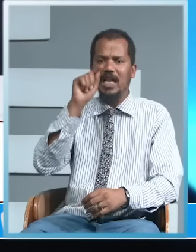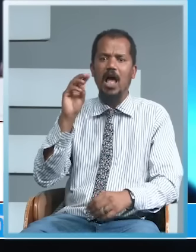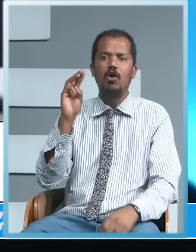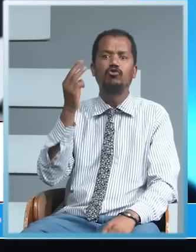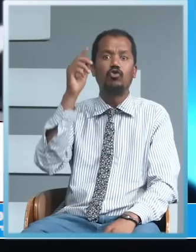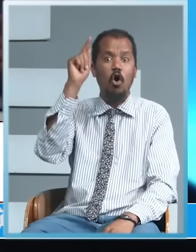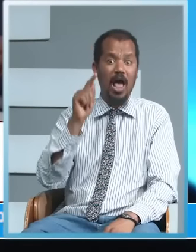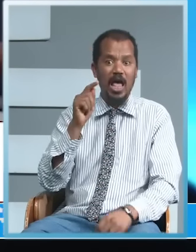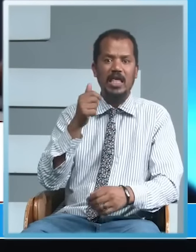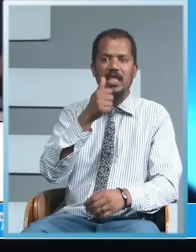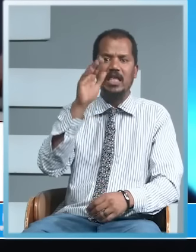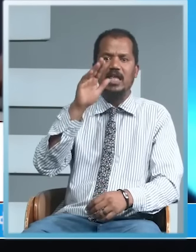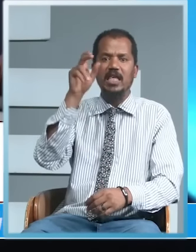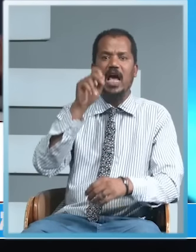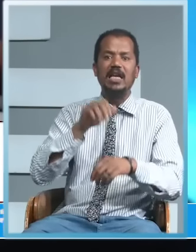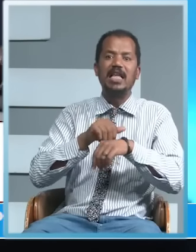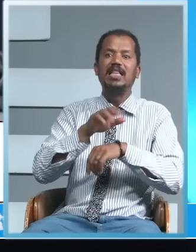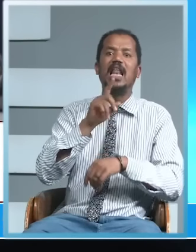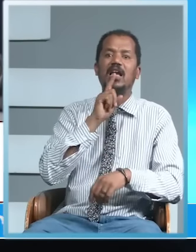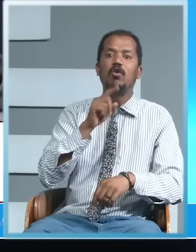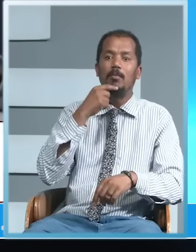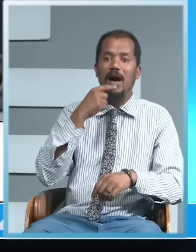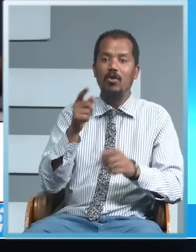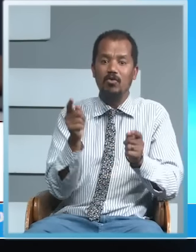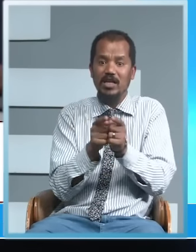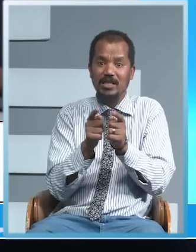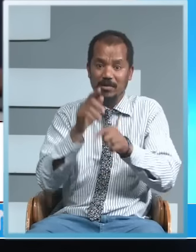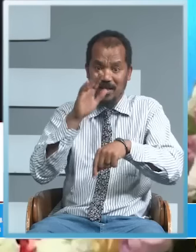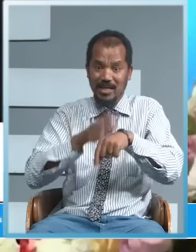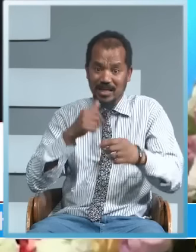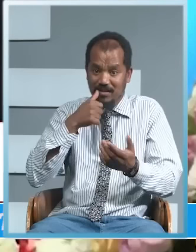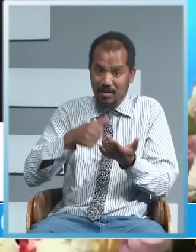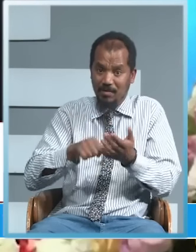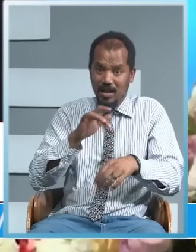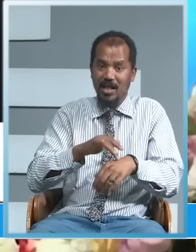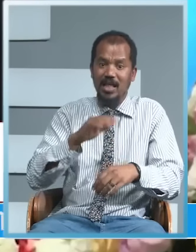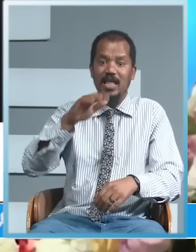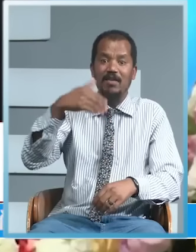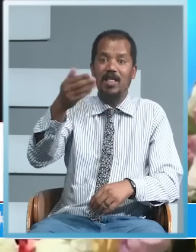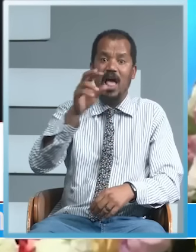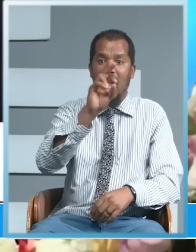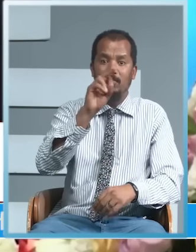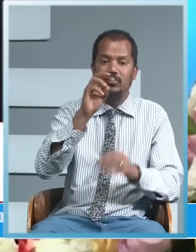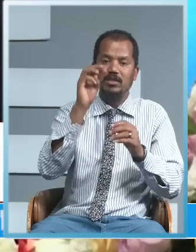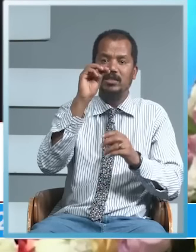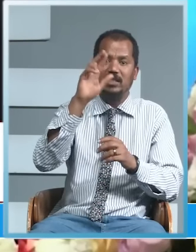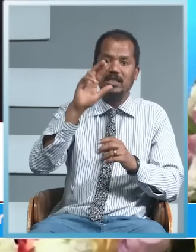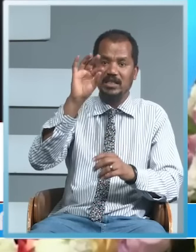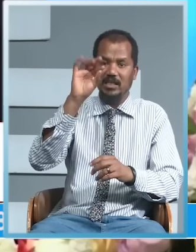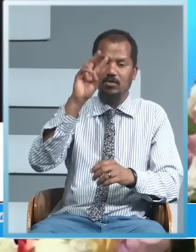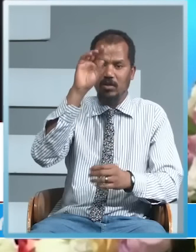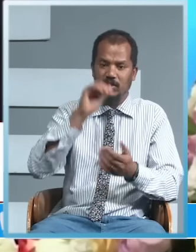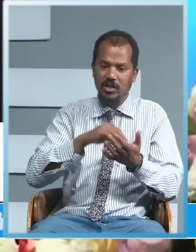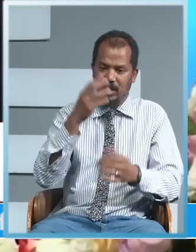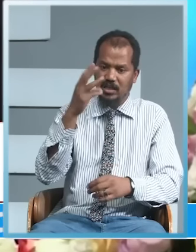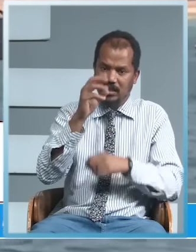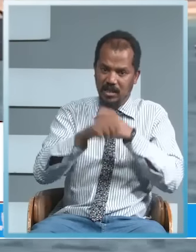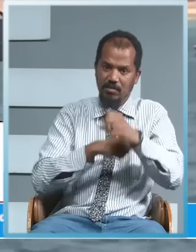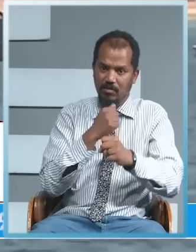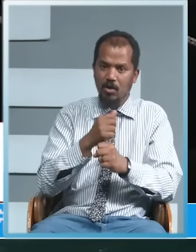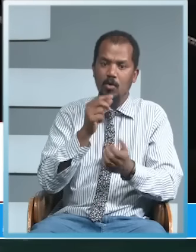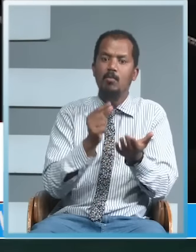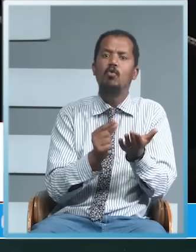ሶና ለኢጋድ አባል ሀገራት የተላከ ነው ባለው የስብሰባ ጥሪ ደብዳቤ ላይ የፊታችን ሐሙስ ጥር 9 ቀን 2016